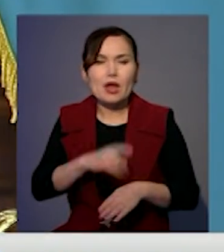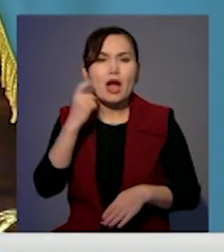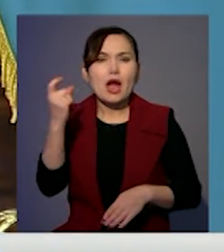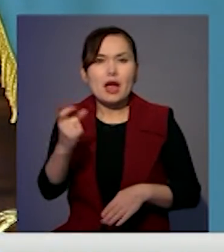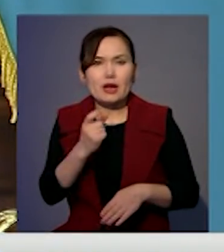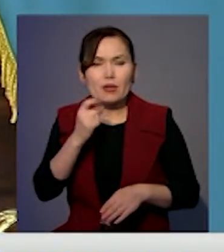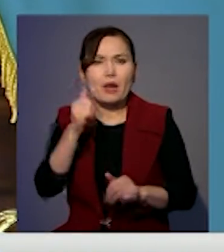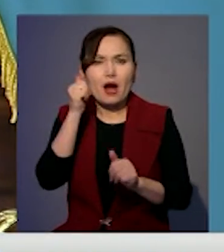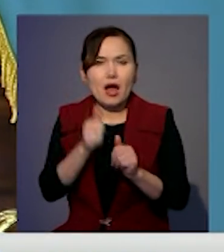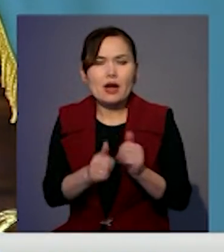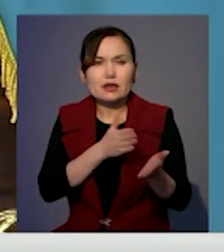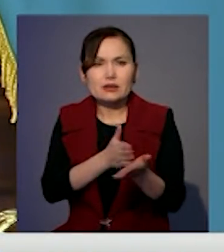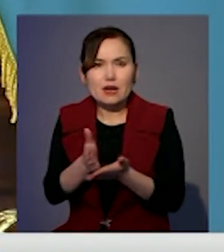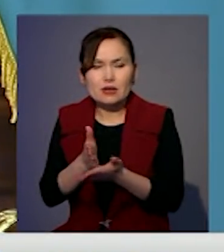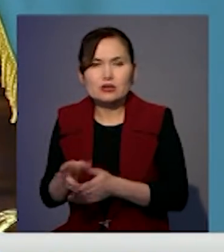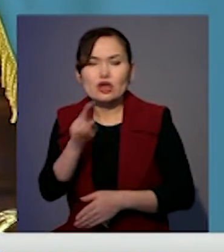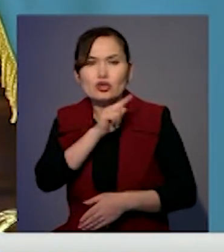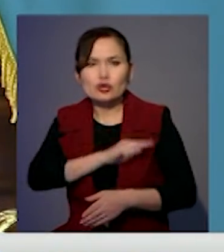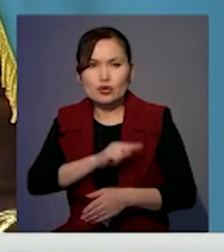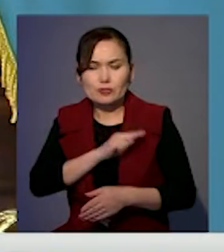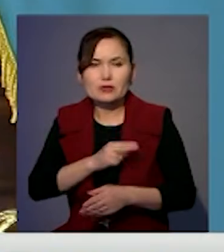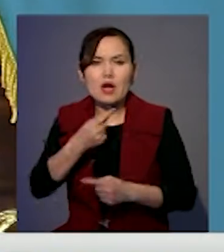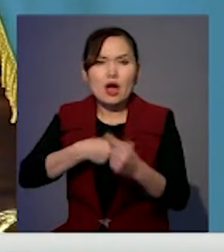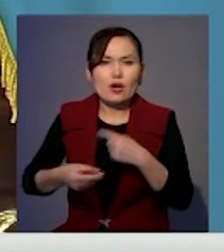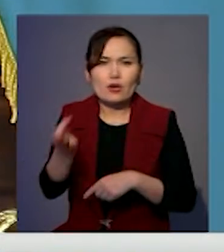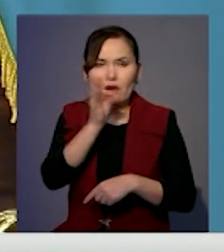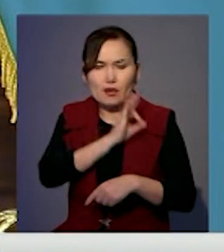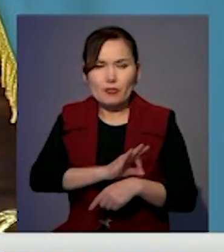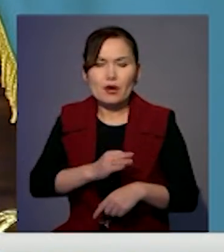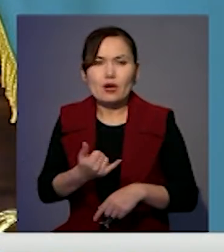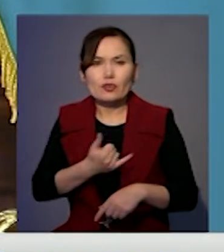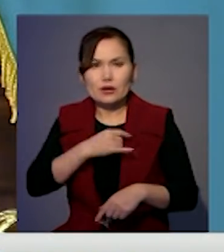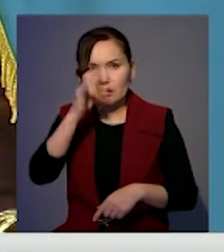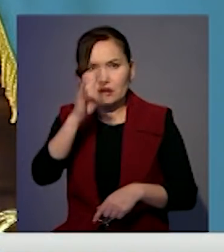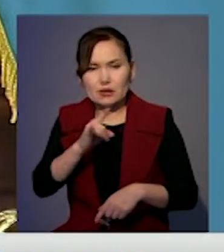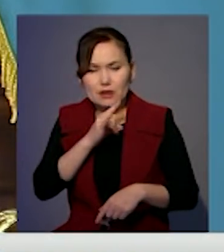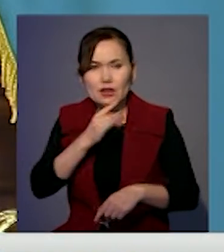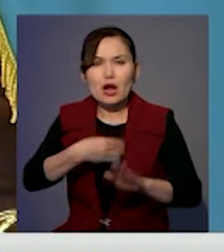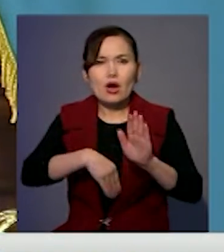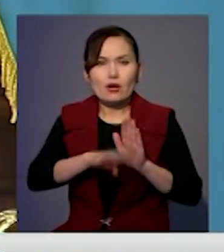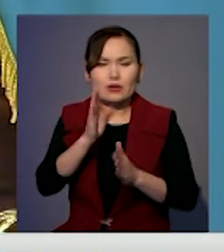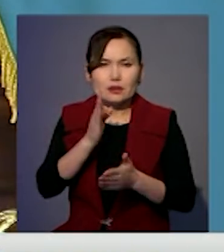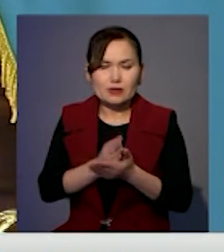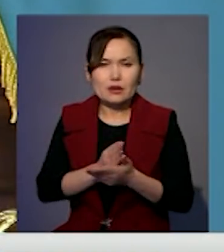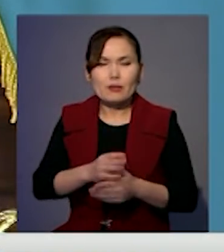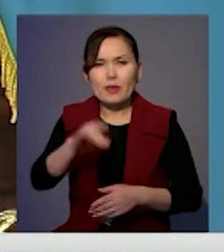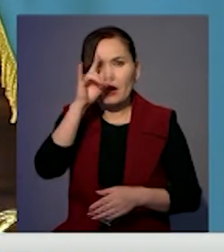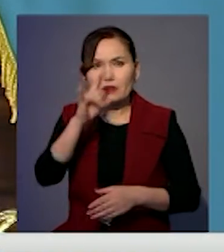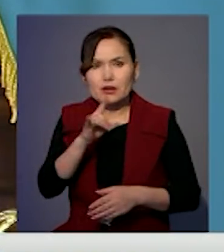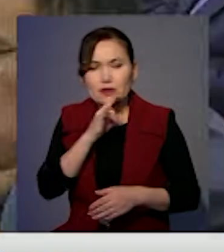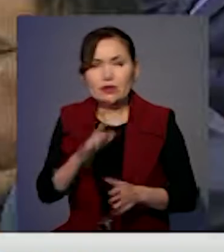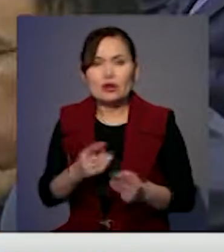экономиканың әр саласында табыстар бар деп айтып, оң баға беруге болады. Ауқымды жұмыстар атқарылғаны көрініп